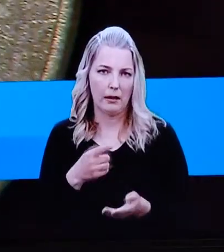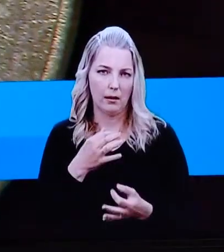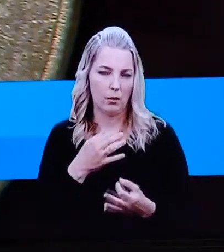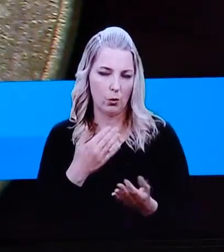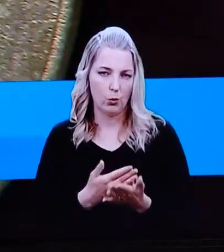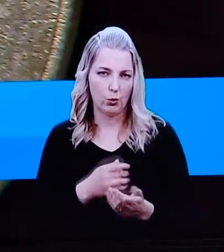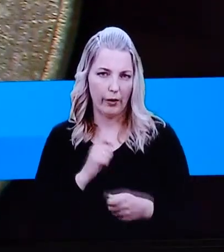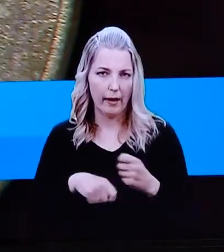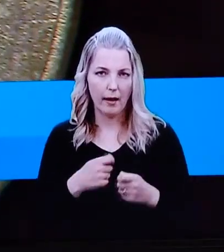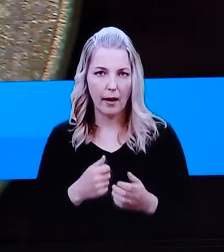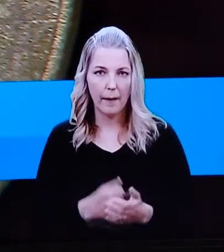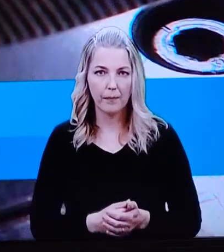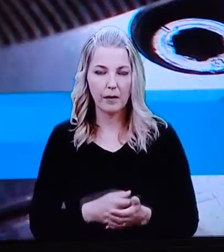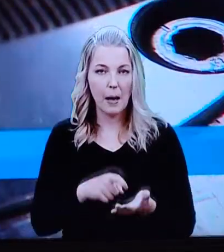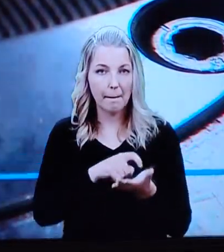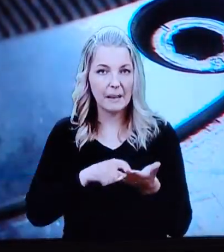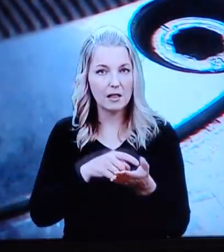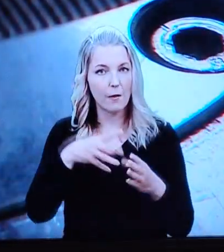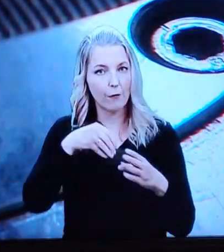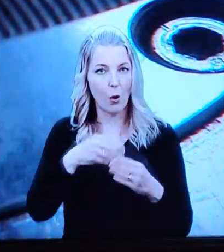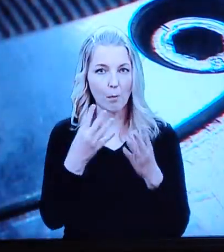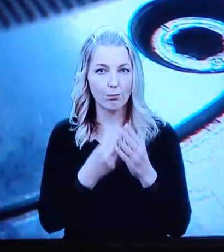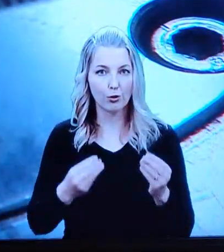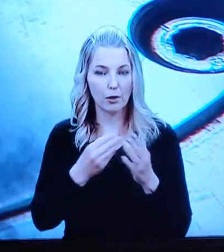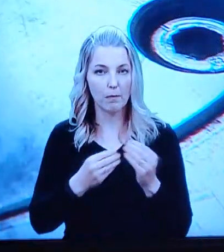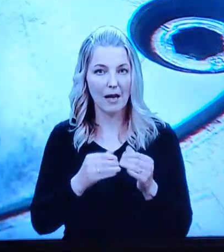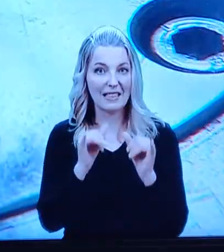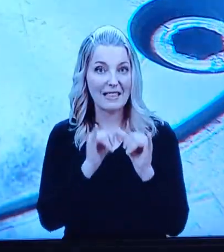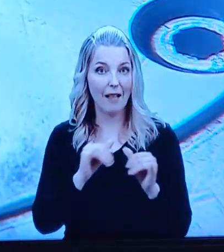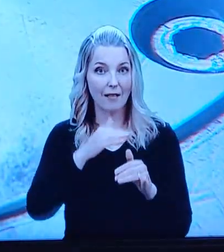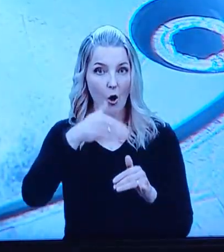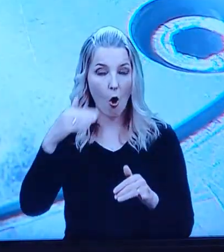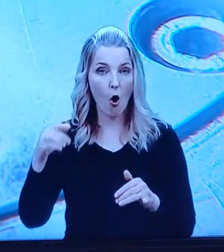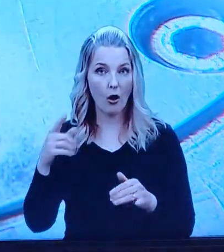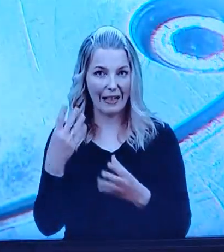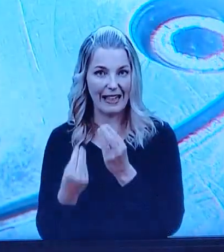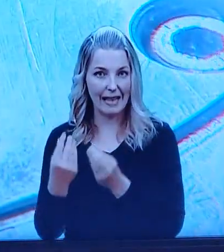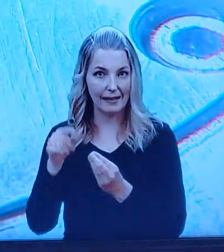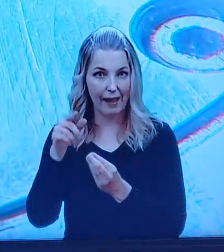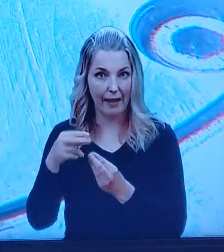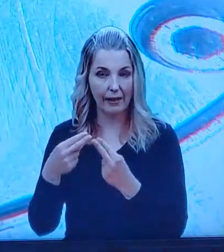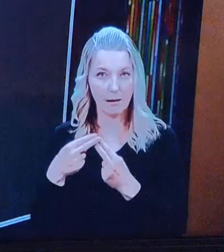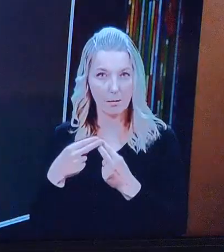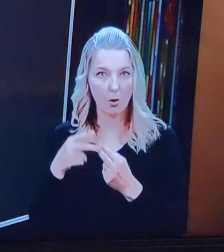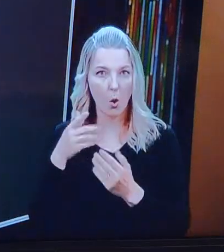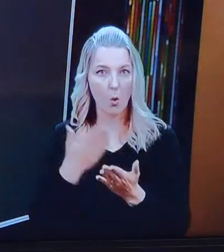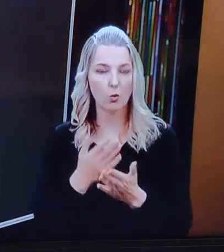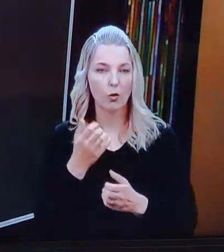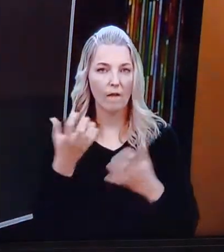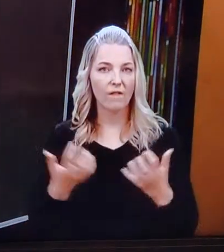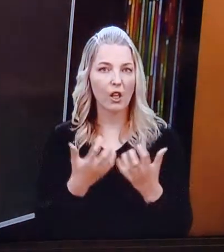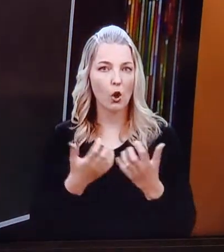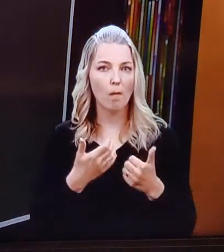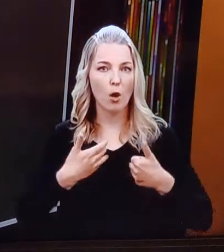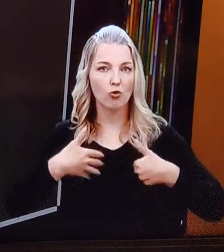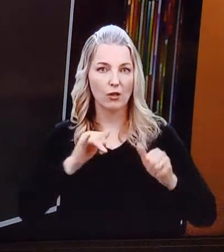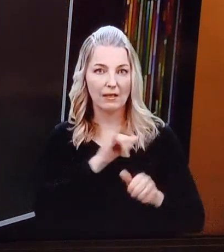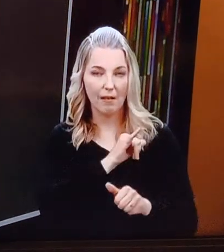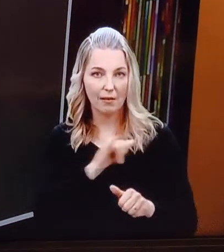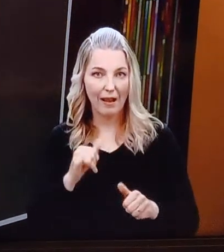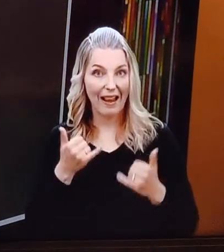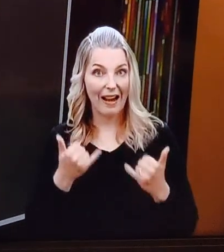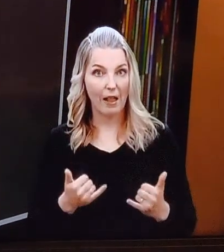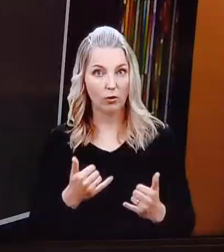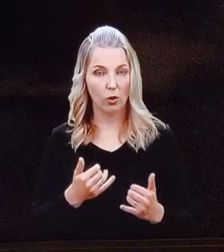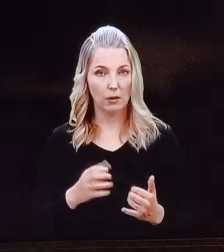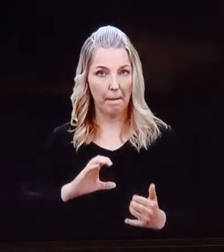Mince s příběhem. Ve Zlatých horách na Jesenicku je ručně vyrábějí už 16. rokem. Letos tu vznikly i medaile pro